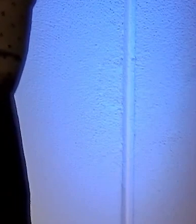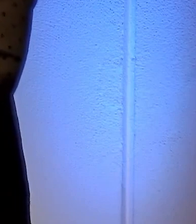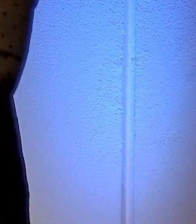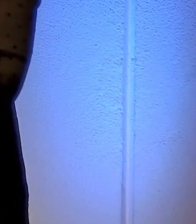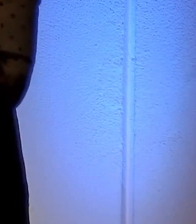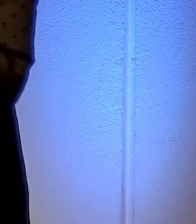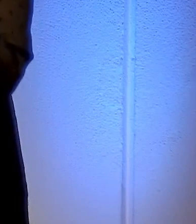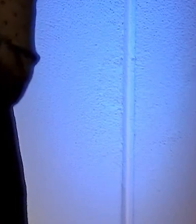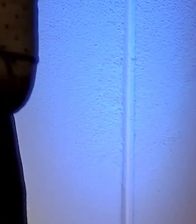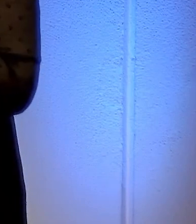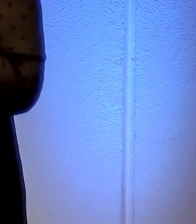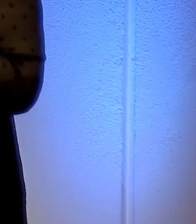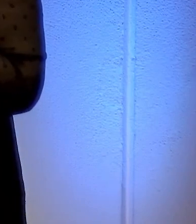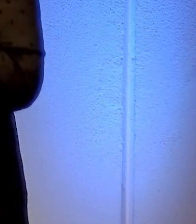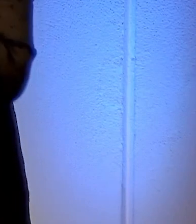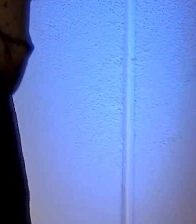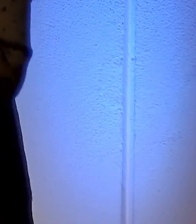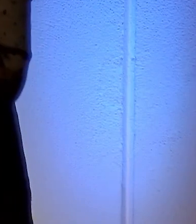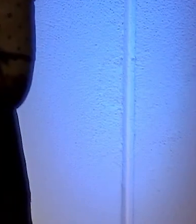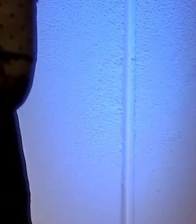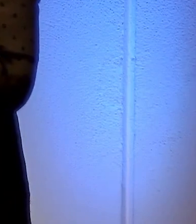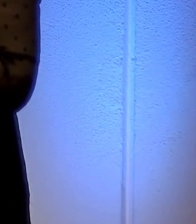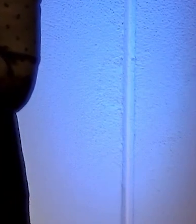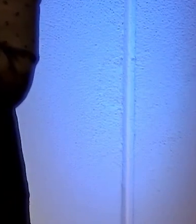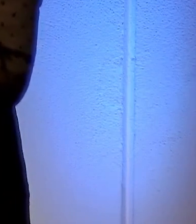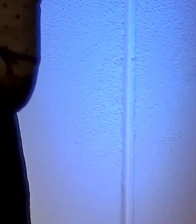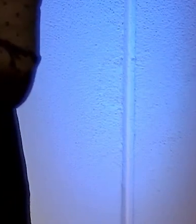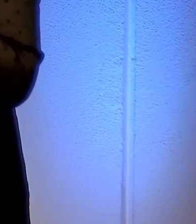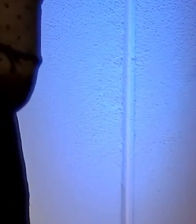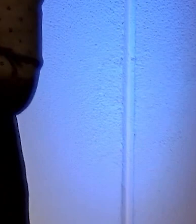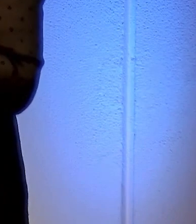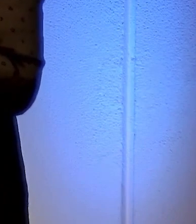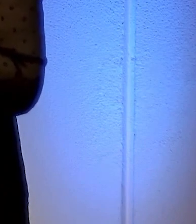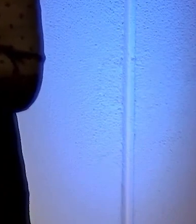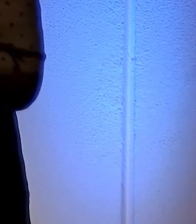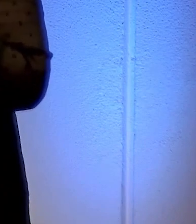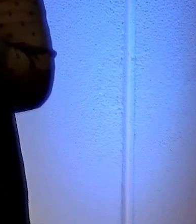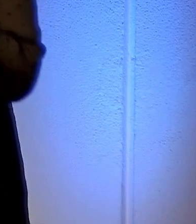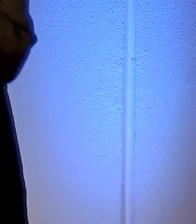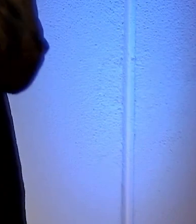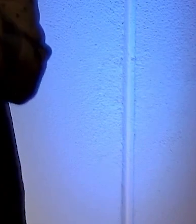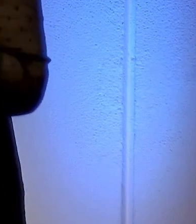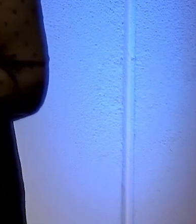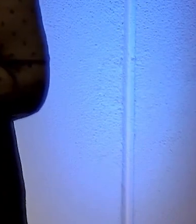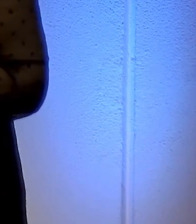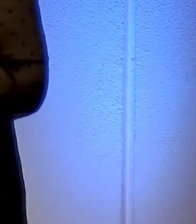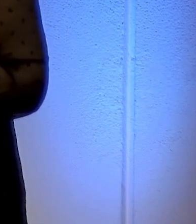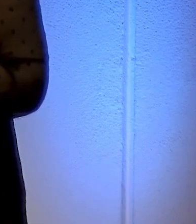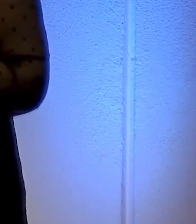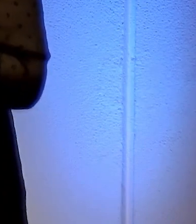Drugo mesto je s 28% glasov zasedla kretnja Poplava.